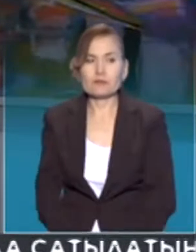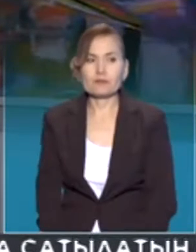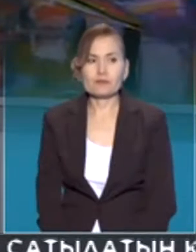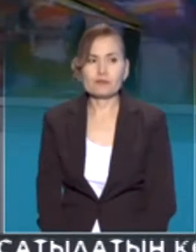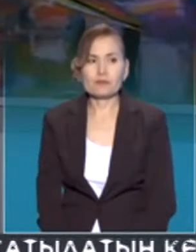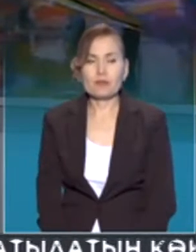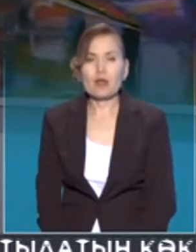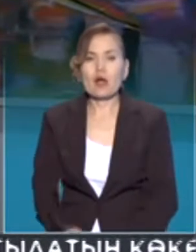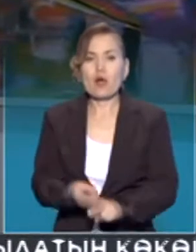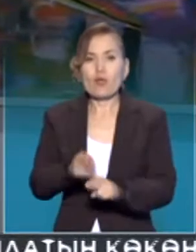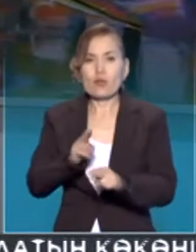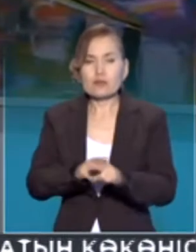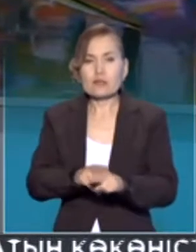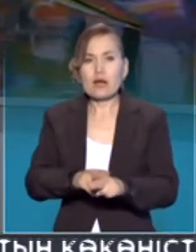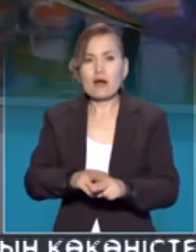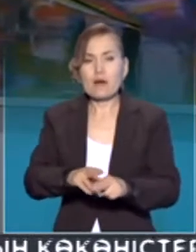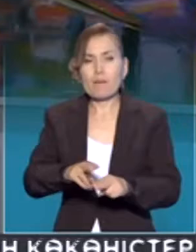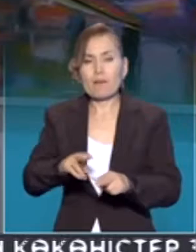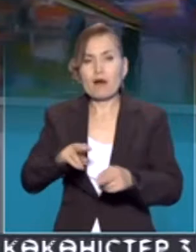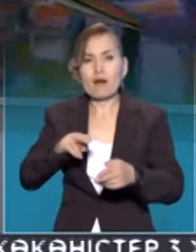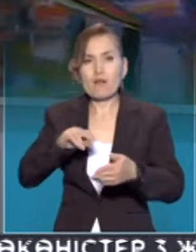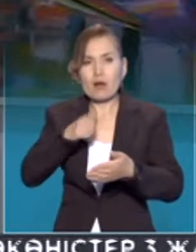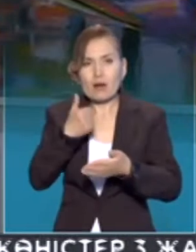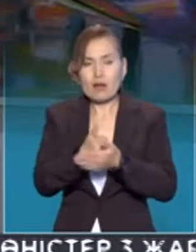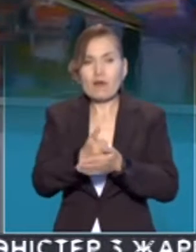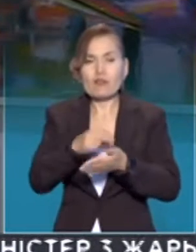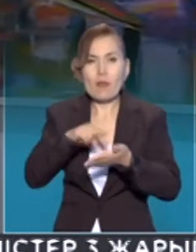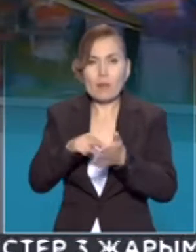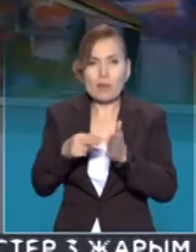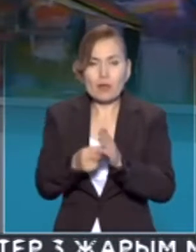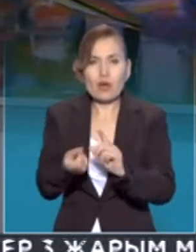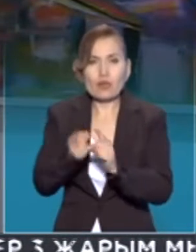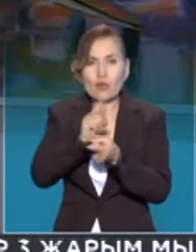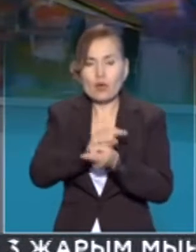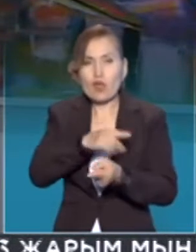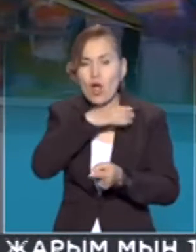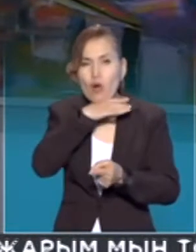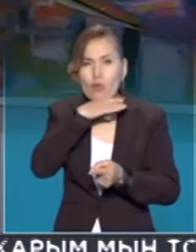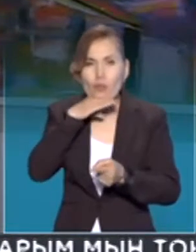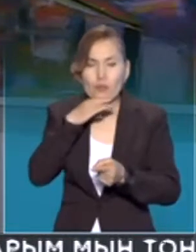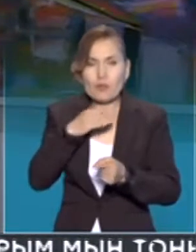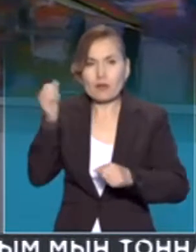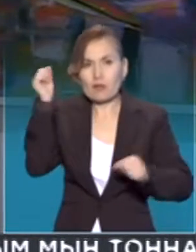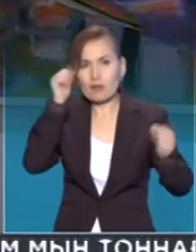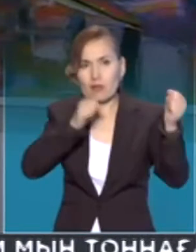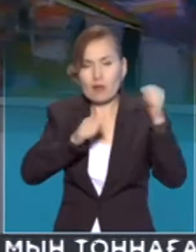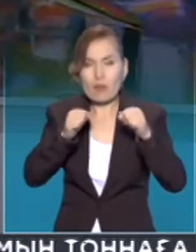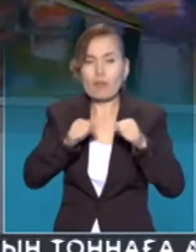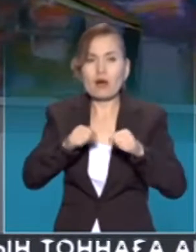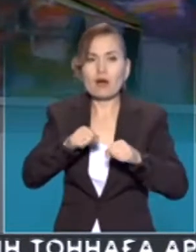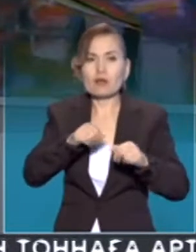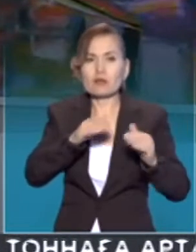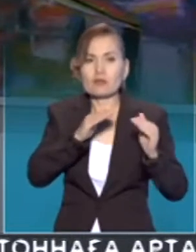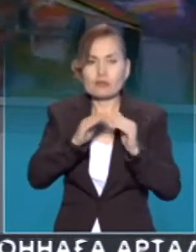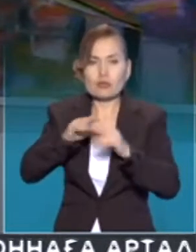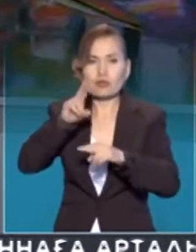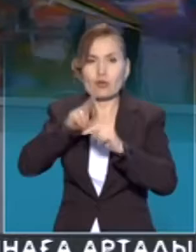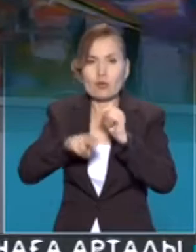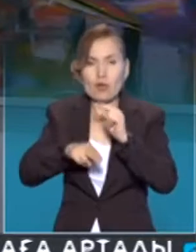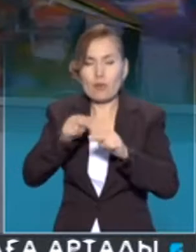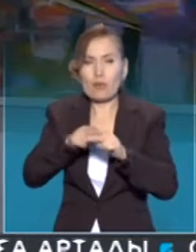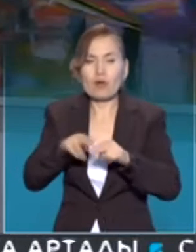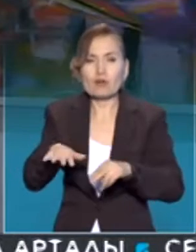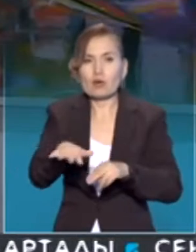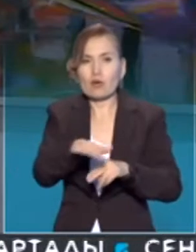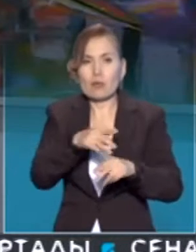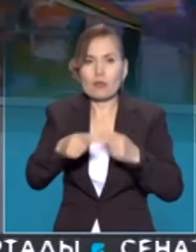генералдық пландардың өзгертуі, қалай болса солай, қай жерге болсын, балалар ойнайтын жер болсын, басқа бір